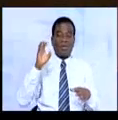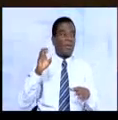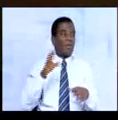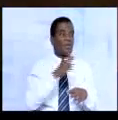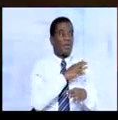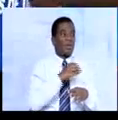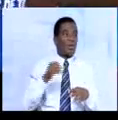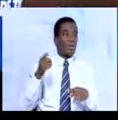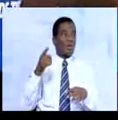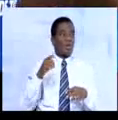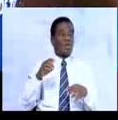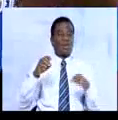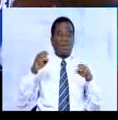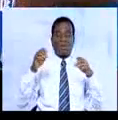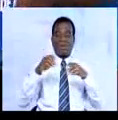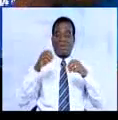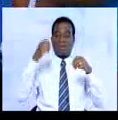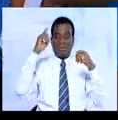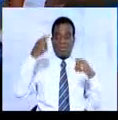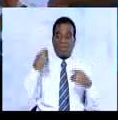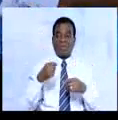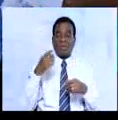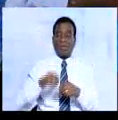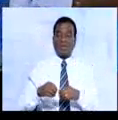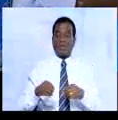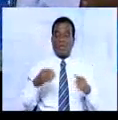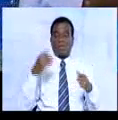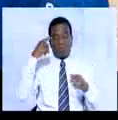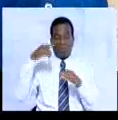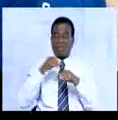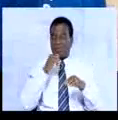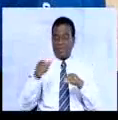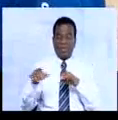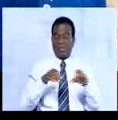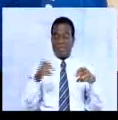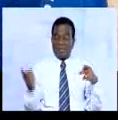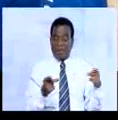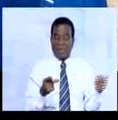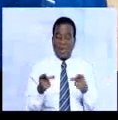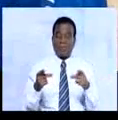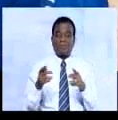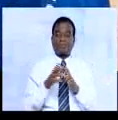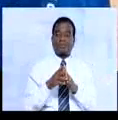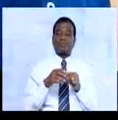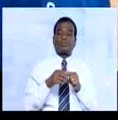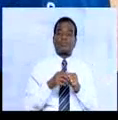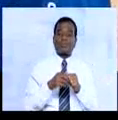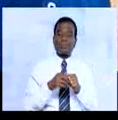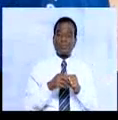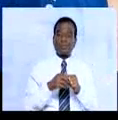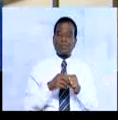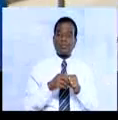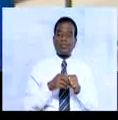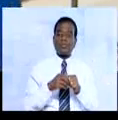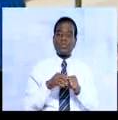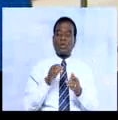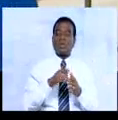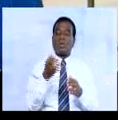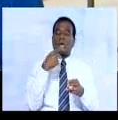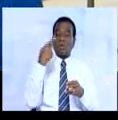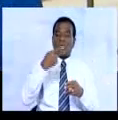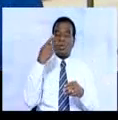font découvrir la sexualité et les moyens de contraception contre les maladies et infections sexuellement transmissibles. Je suis en train de lui